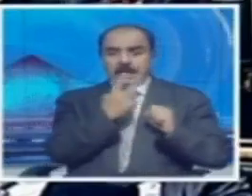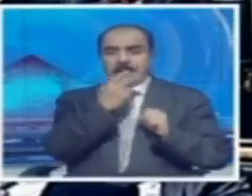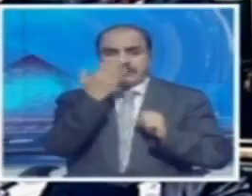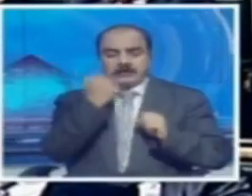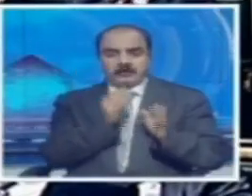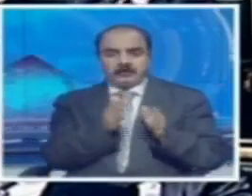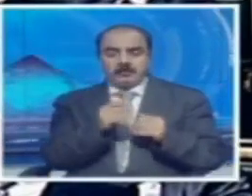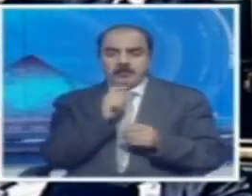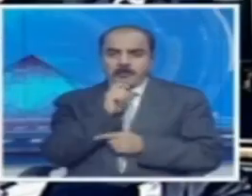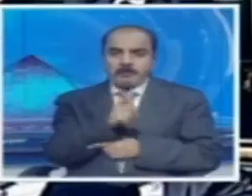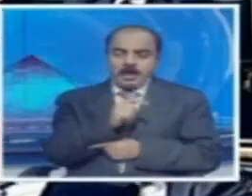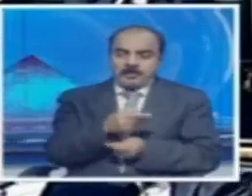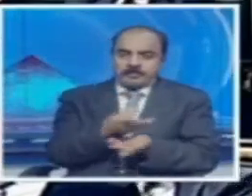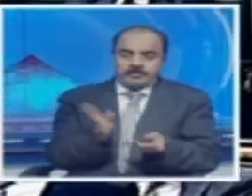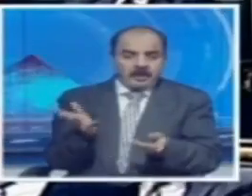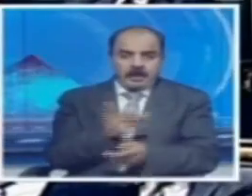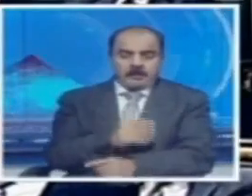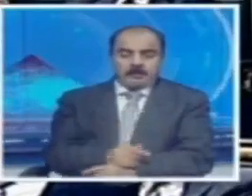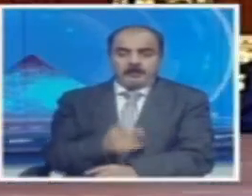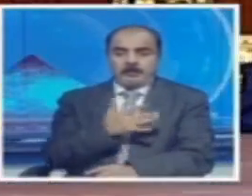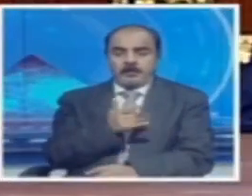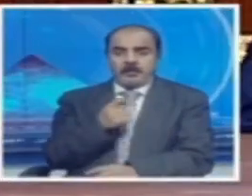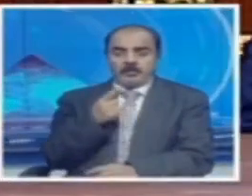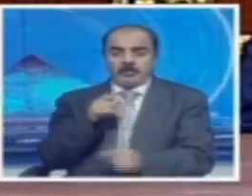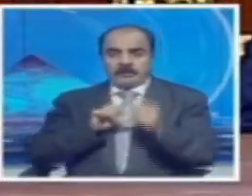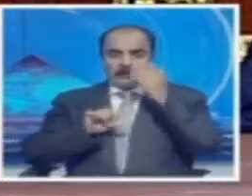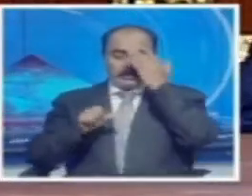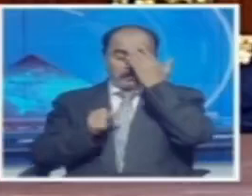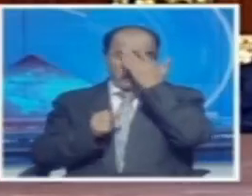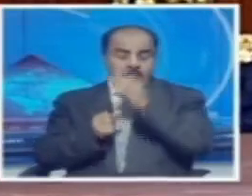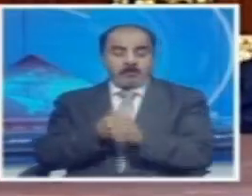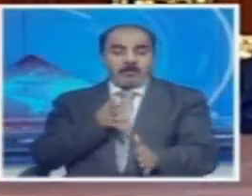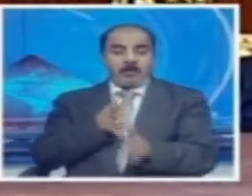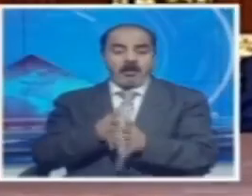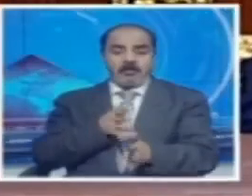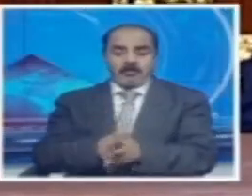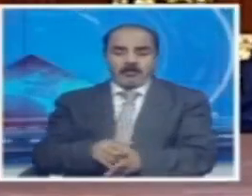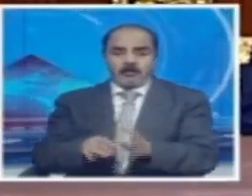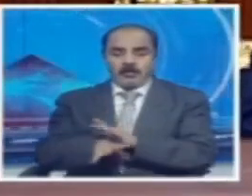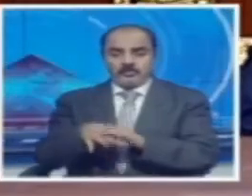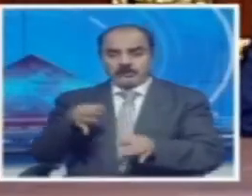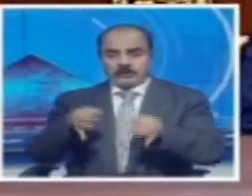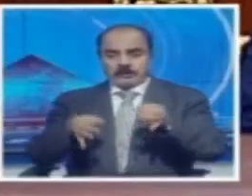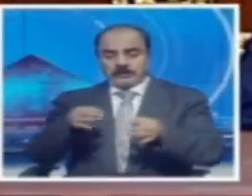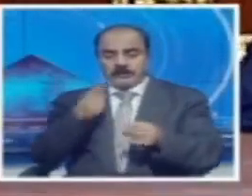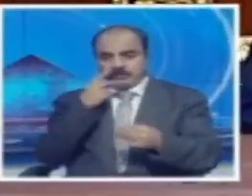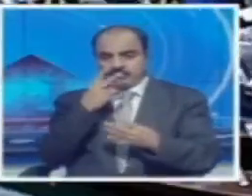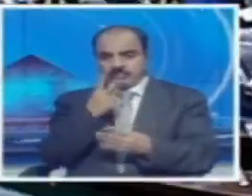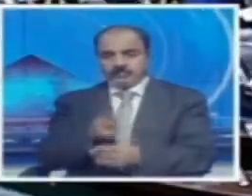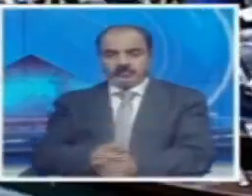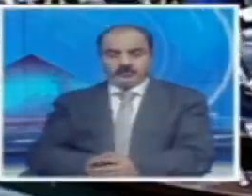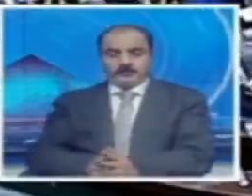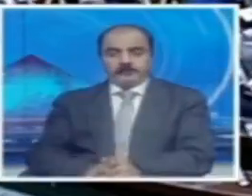صناديق المعاشات بمقدار 191 مليار جنيه بمشروع الموازنة المعروض على سيادتكم.